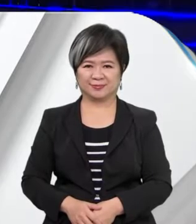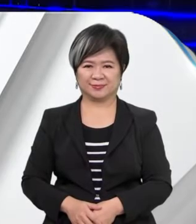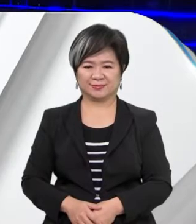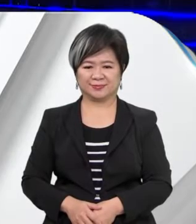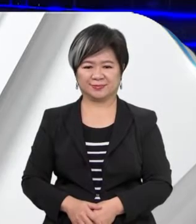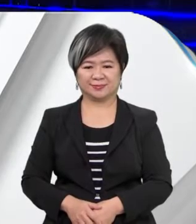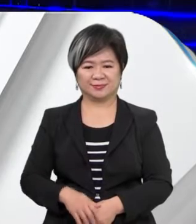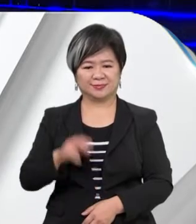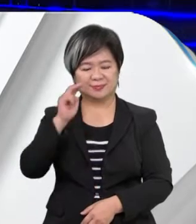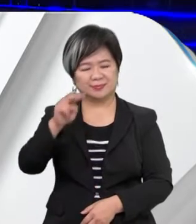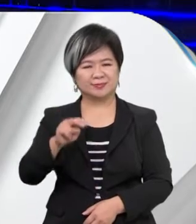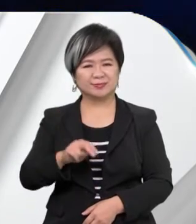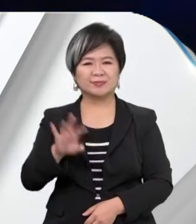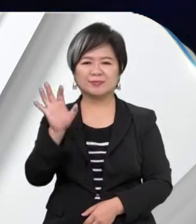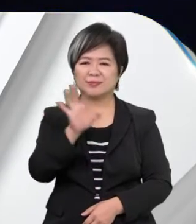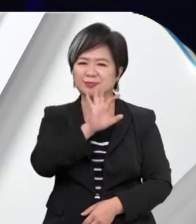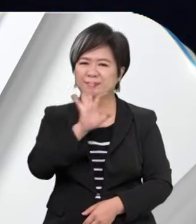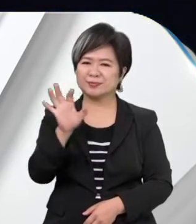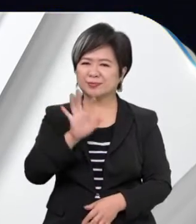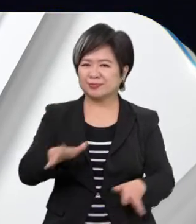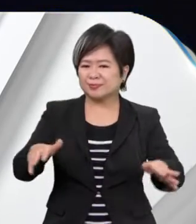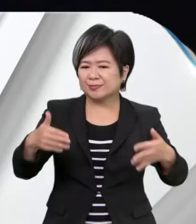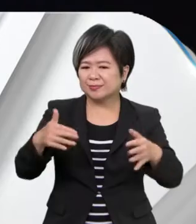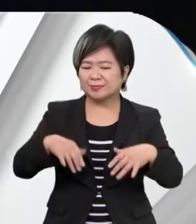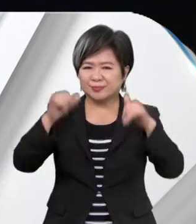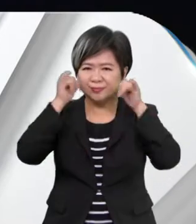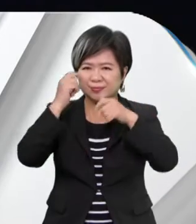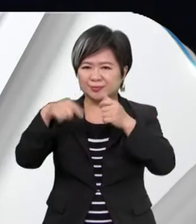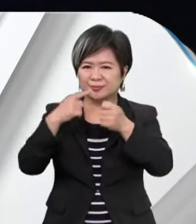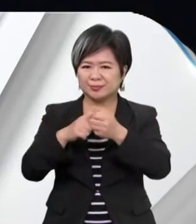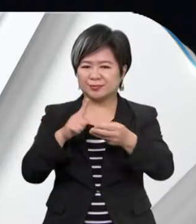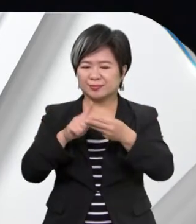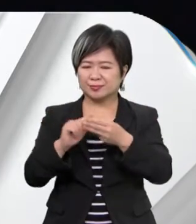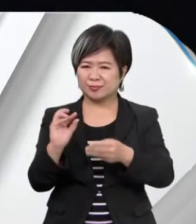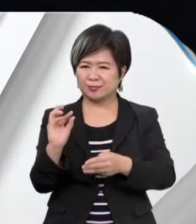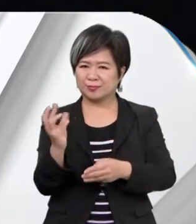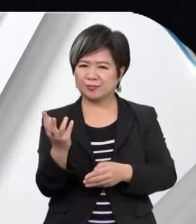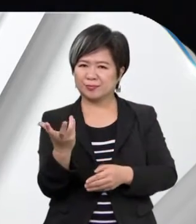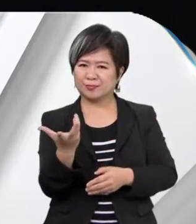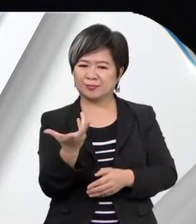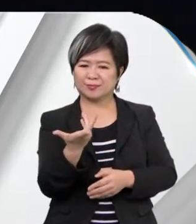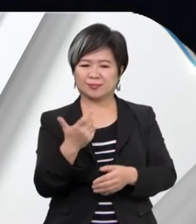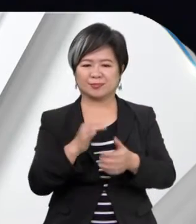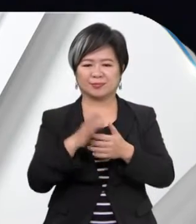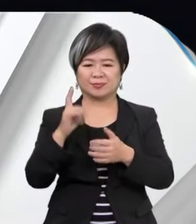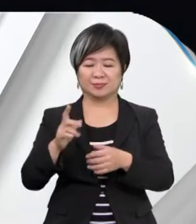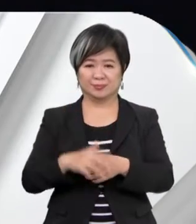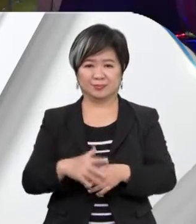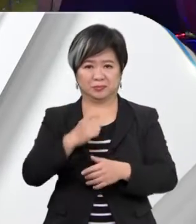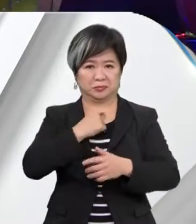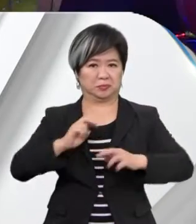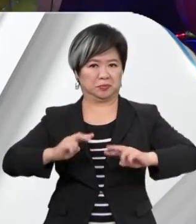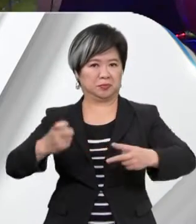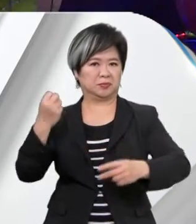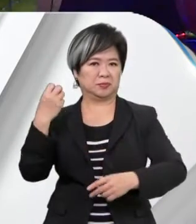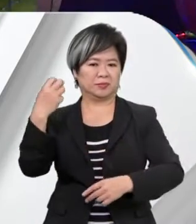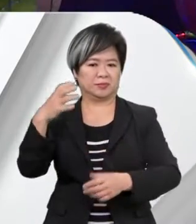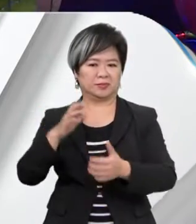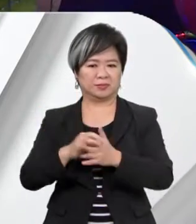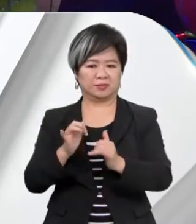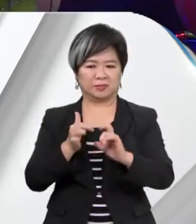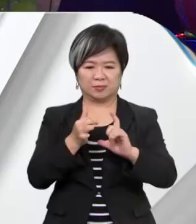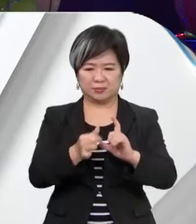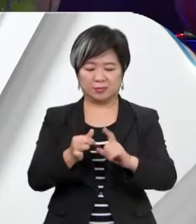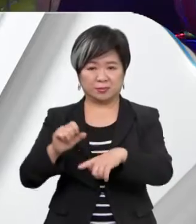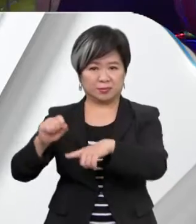用金枪送银耳，那头灯会牛年主灯慢慢转天空，代表今年而由太阳转变。现场有社区同